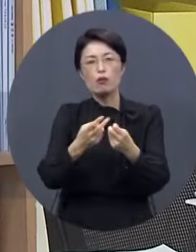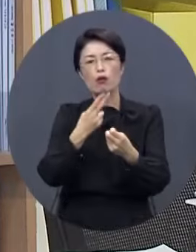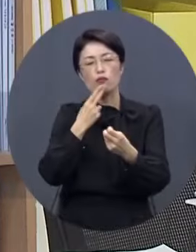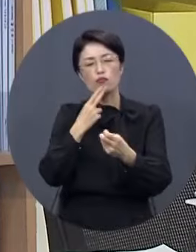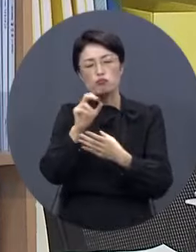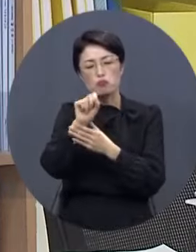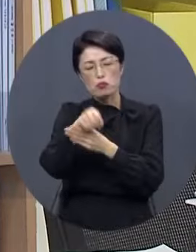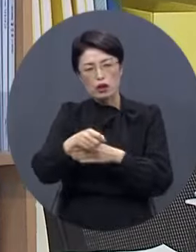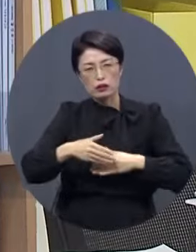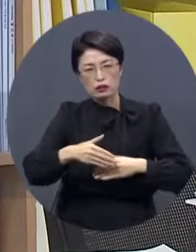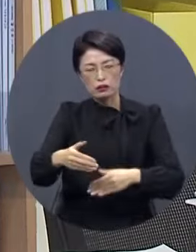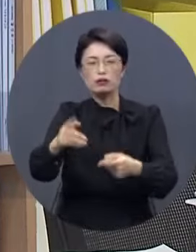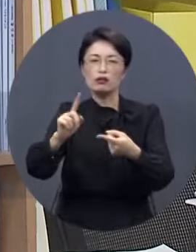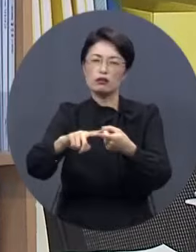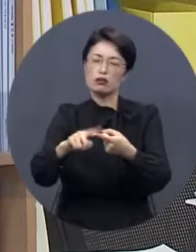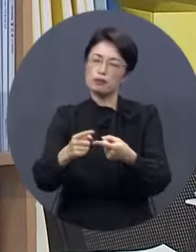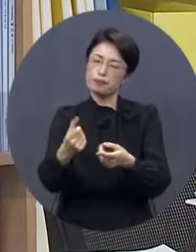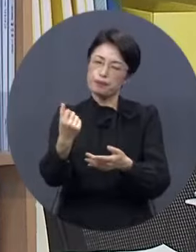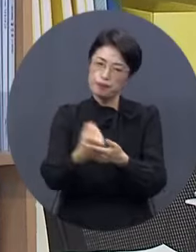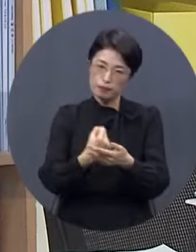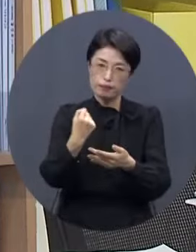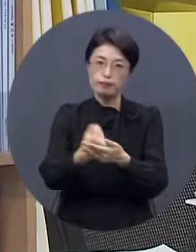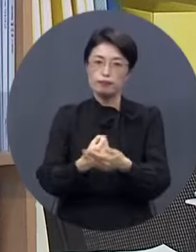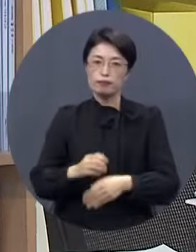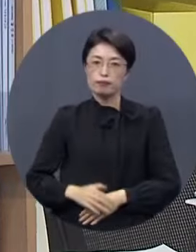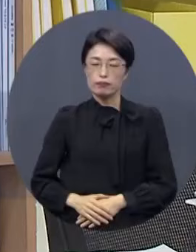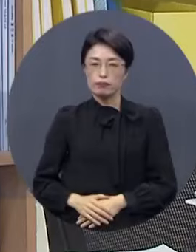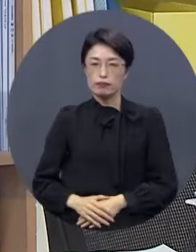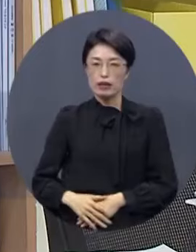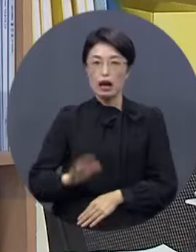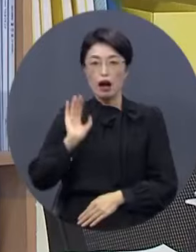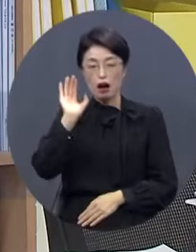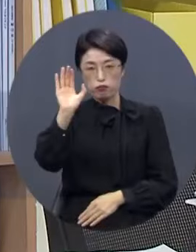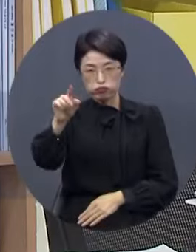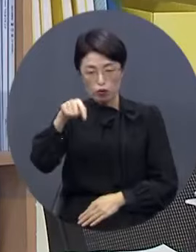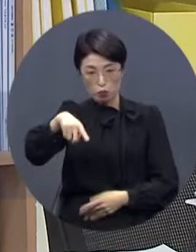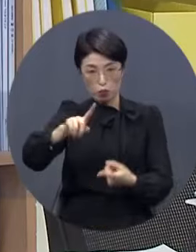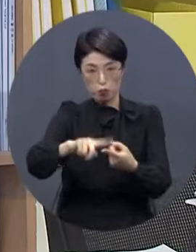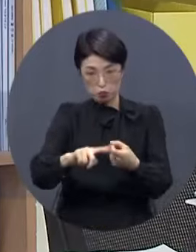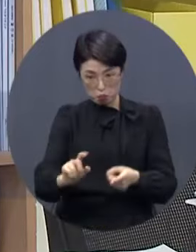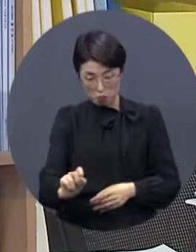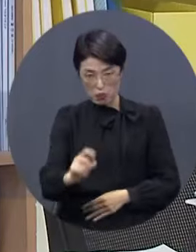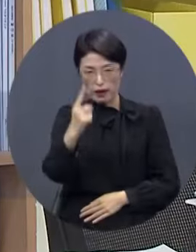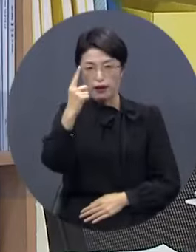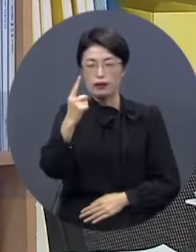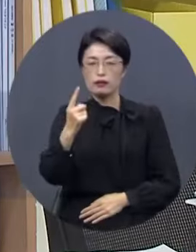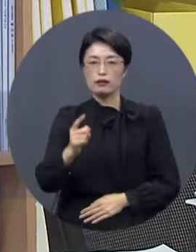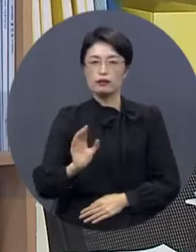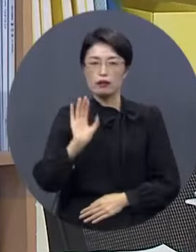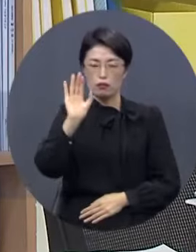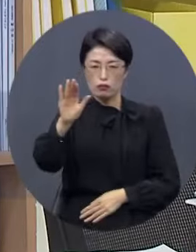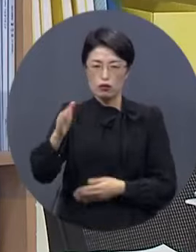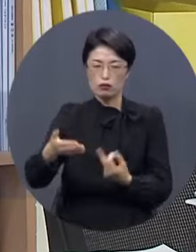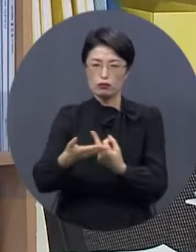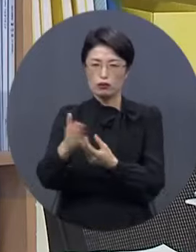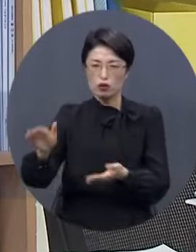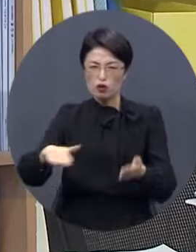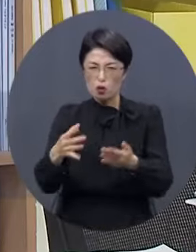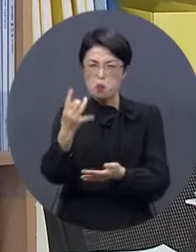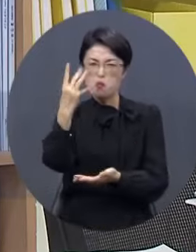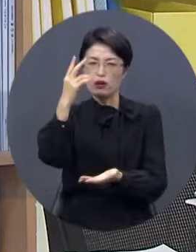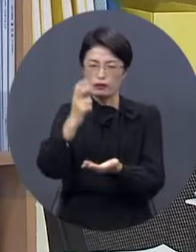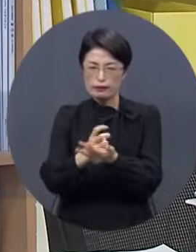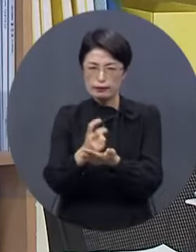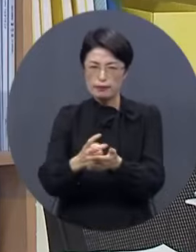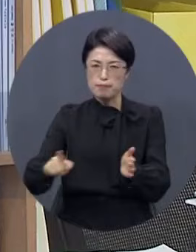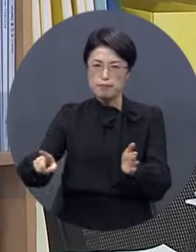절차를 진행한 것에 대한 아쉬움이 아주 많습니다. 앞으로 이 사안을 계기로 제주도가 원칙과 소신을